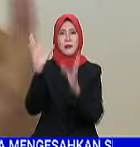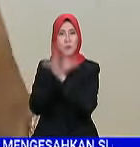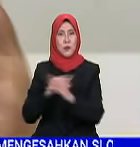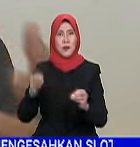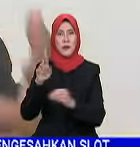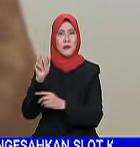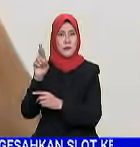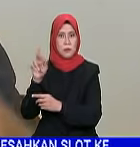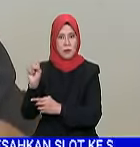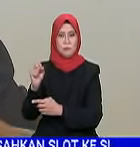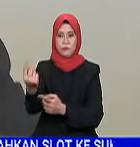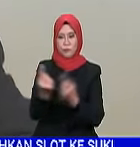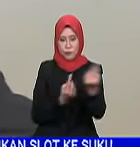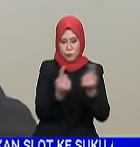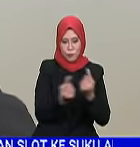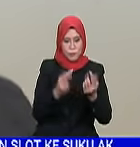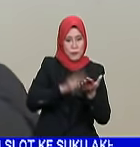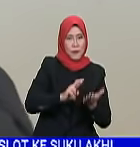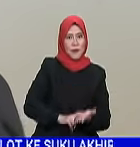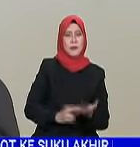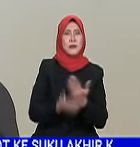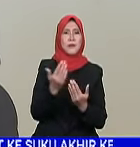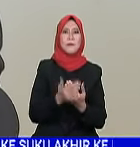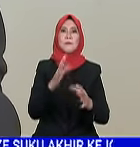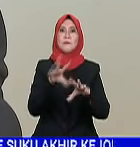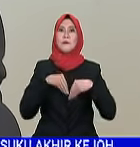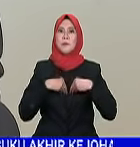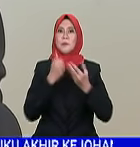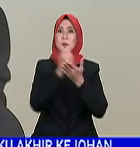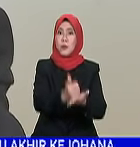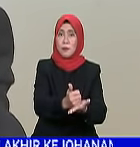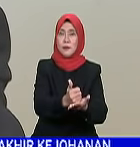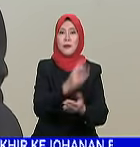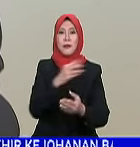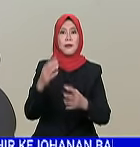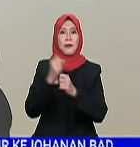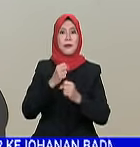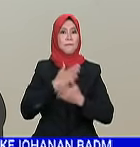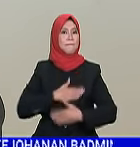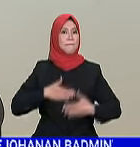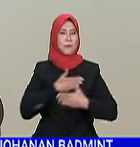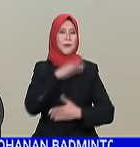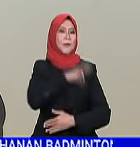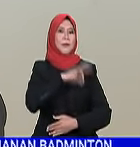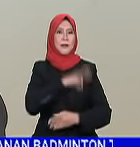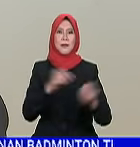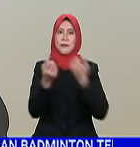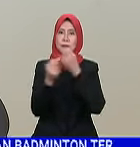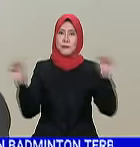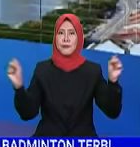mendaftar sebagai ahli dalam persatuan supaya memudahkan mereka menerima bantuan serta menikmati faedah-faedah yang